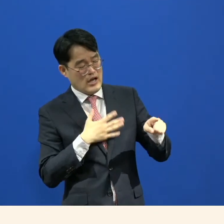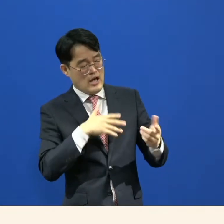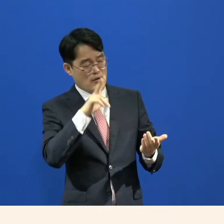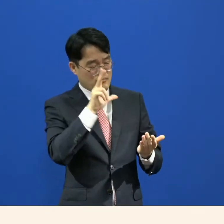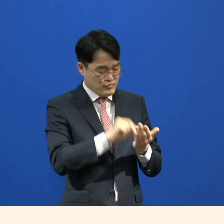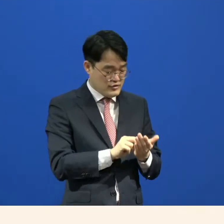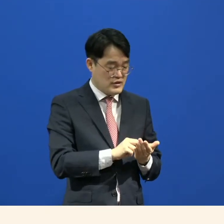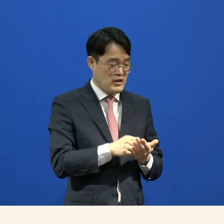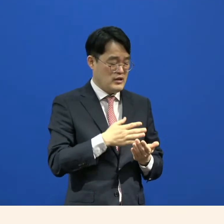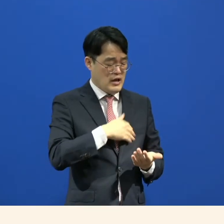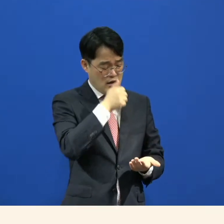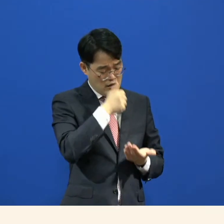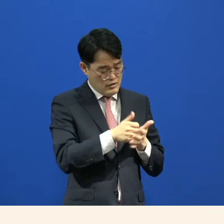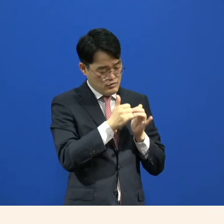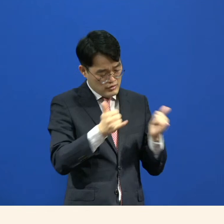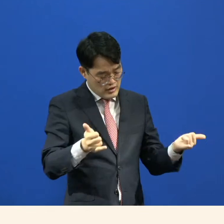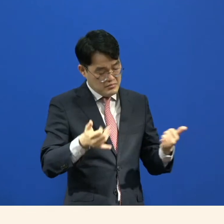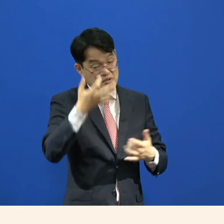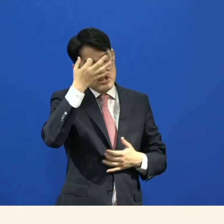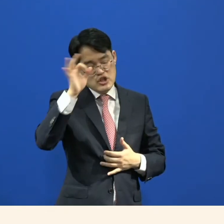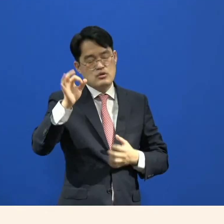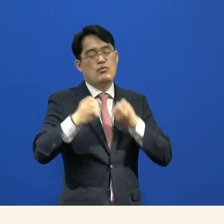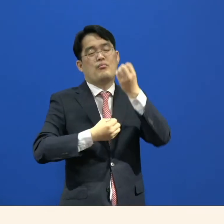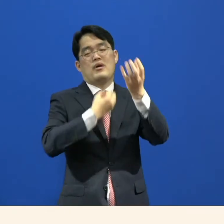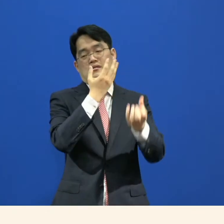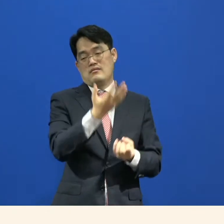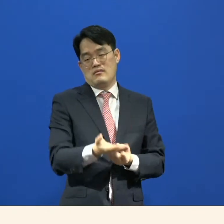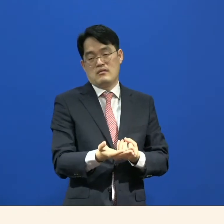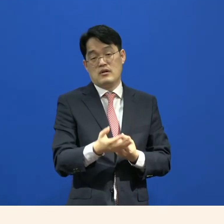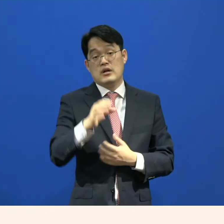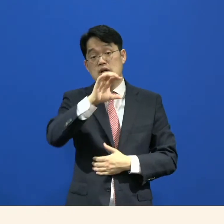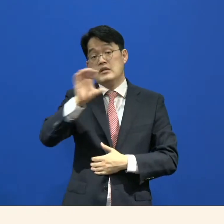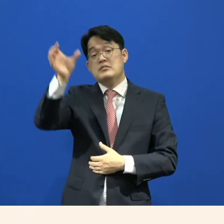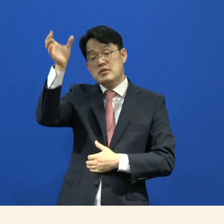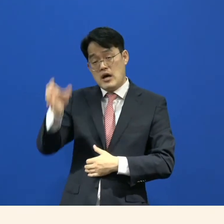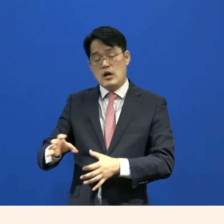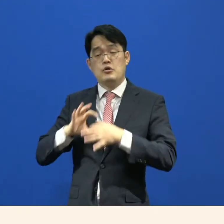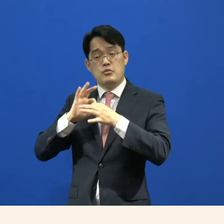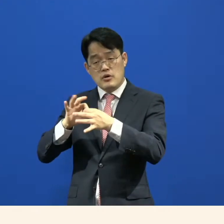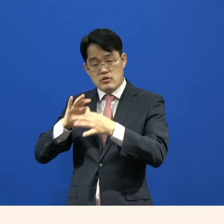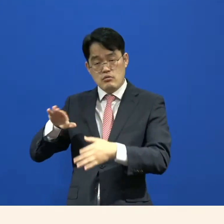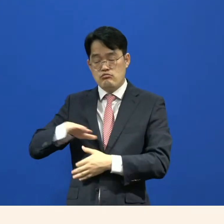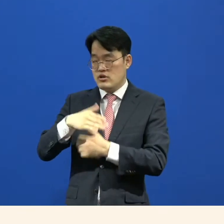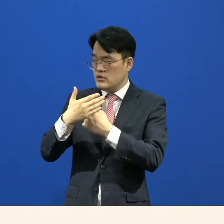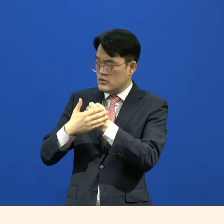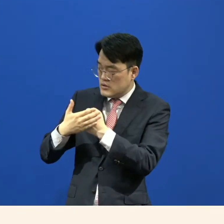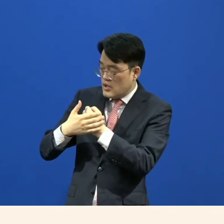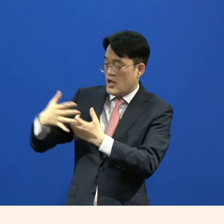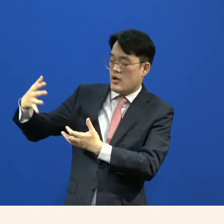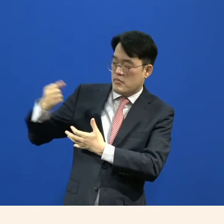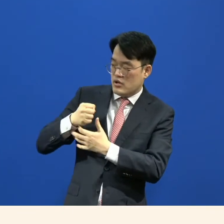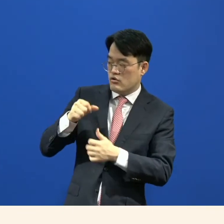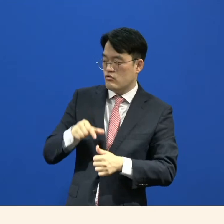우리의 죄인됨을 인정하는 거예요. 우리는 십자가를 통해서만 은혜를 얻을 수가 있고 구원을 얻을 수 있는 존재.